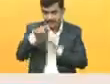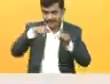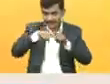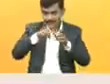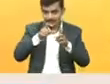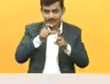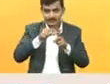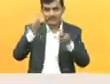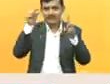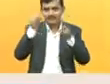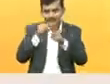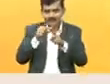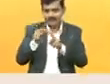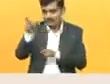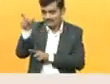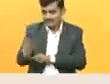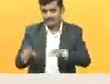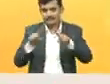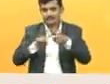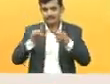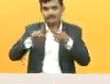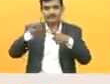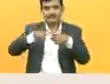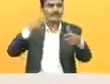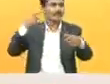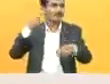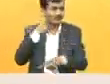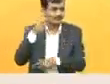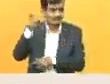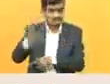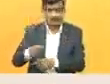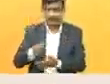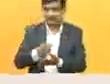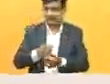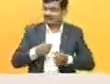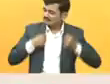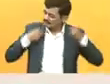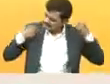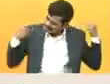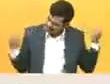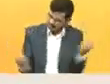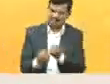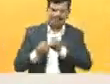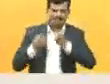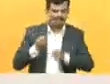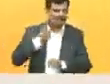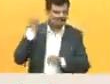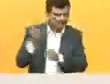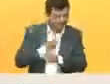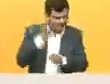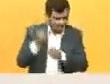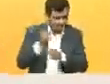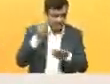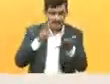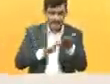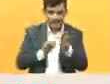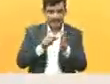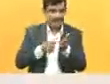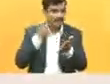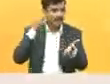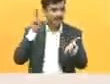मोहम्मद जी के प्रयास ये भी अद्भुत है। उनकी मेहनत से मिनिकॉय द्वीप का मरीन